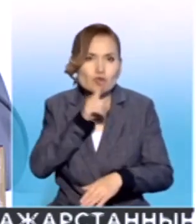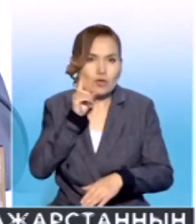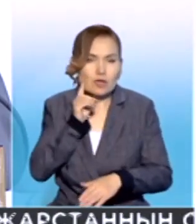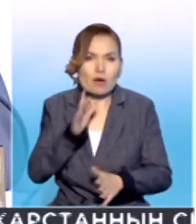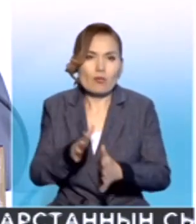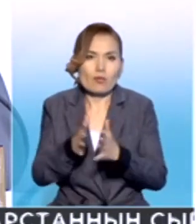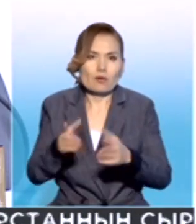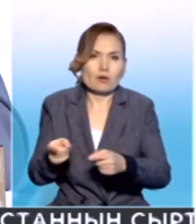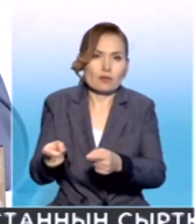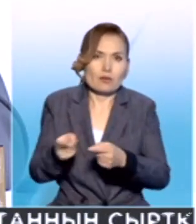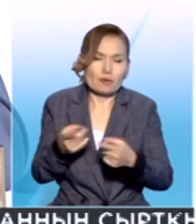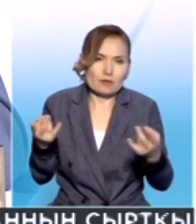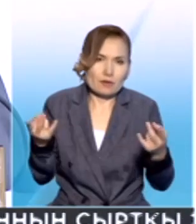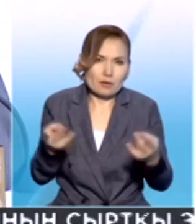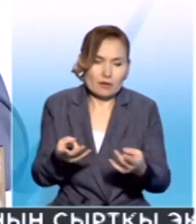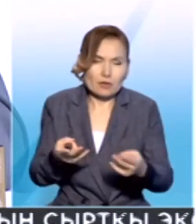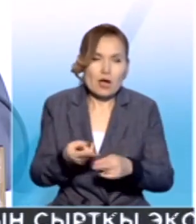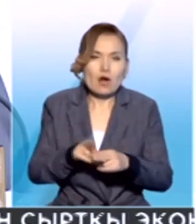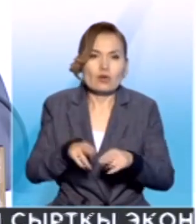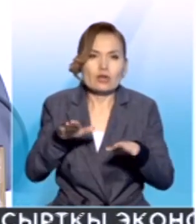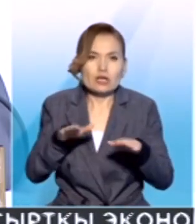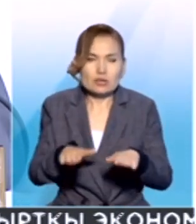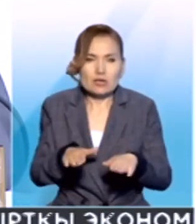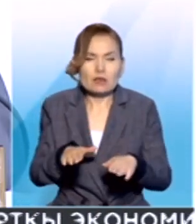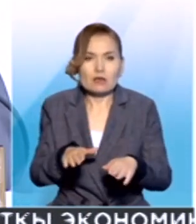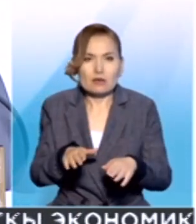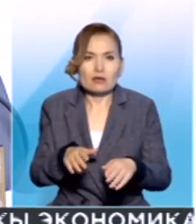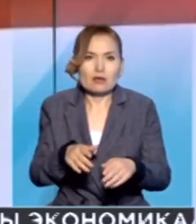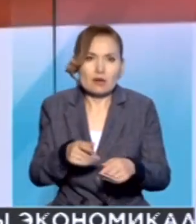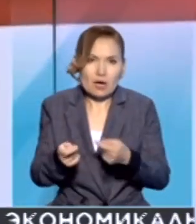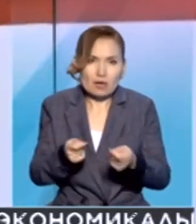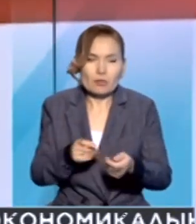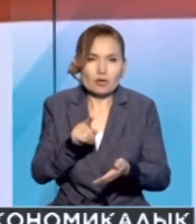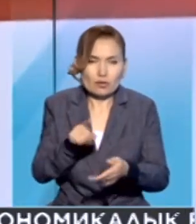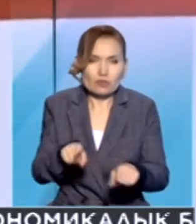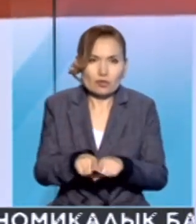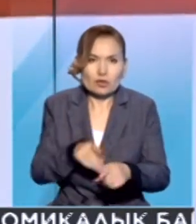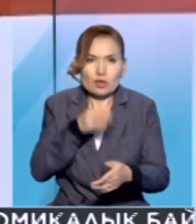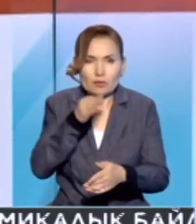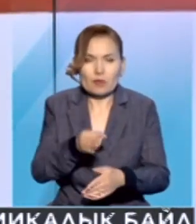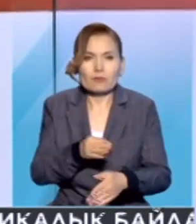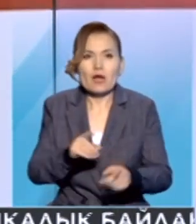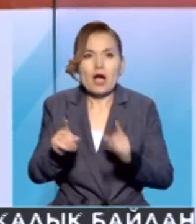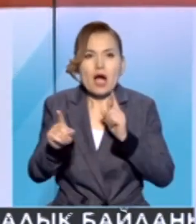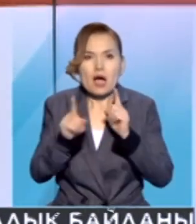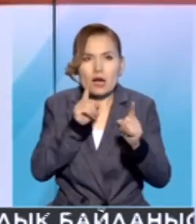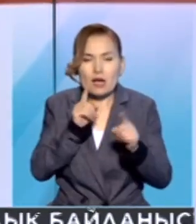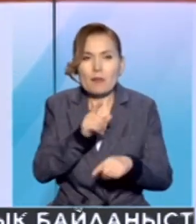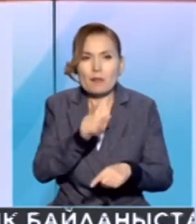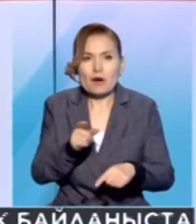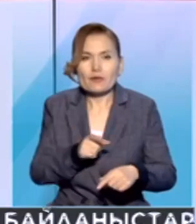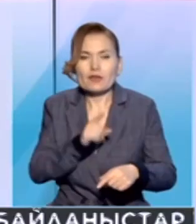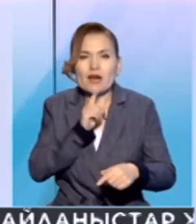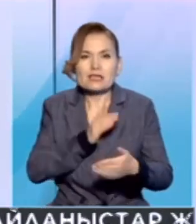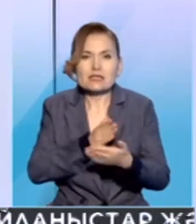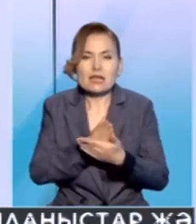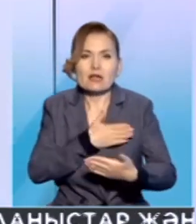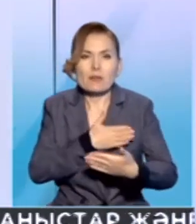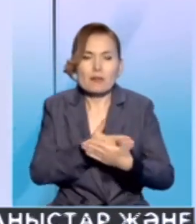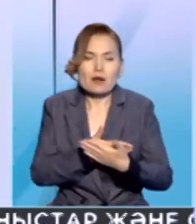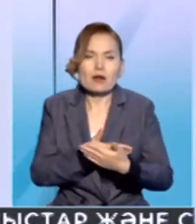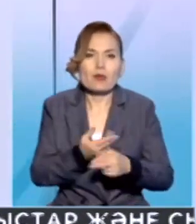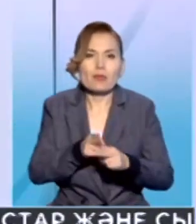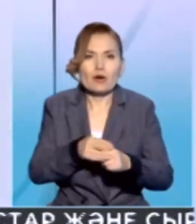әскерге алып келуге сол жердегі жергілікті акиматтар жауапты. Референдум азаматтарды саяси белсенді болуға шақырып,